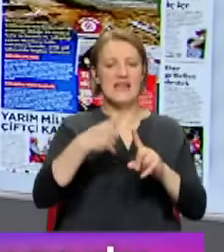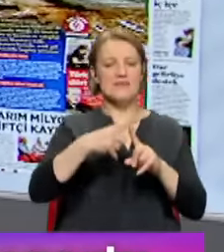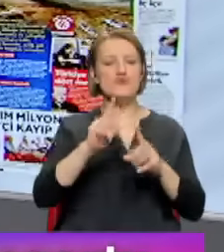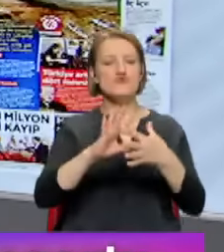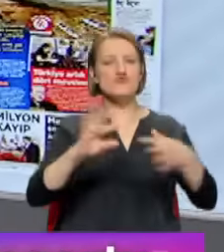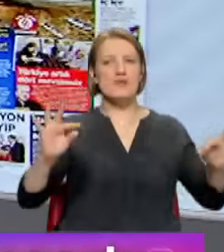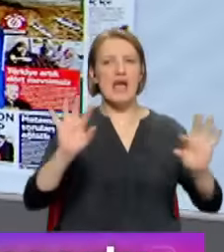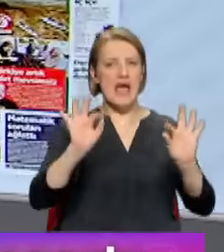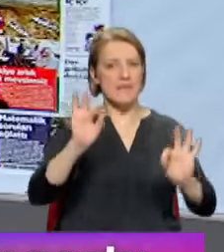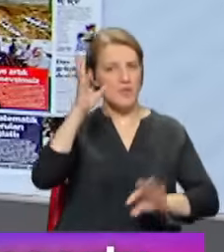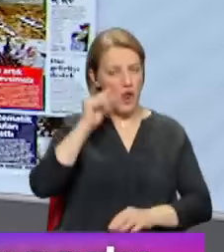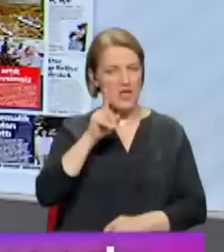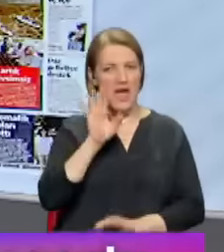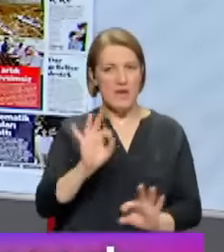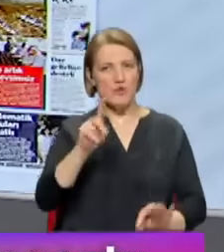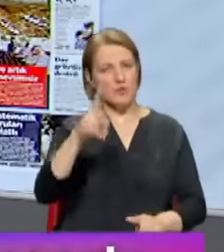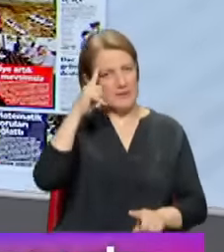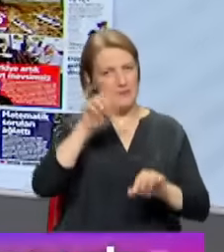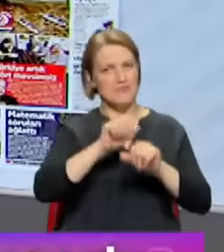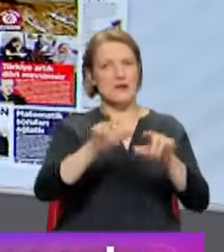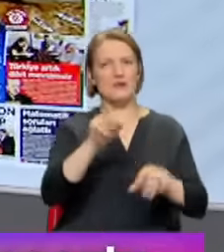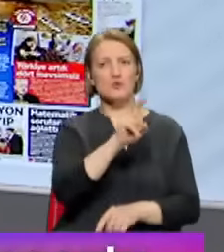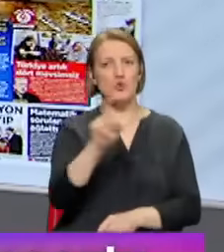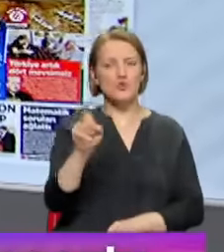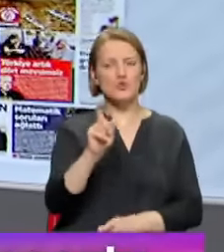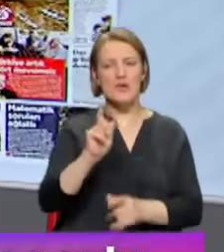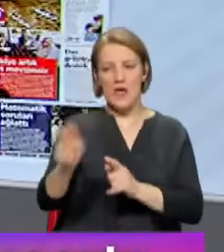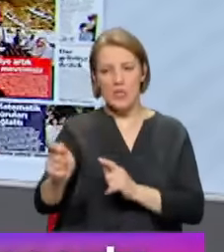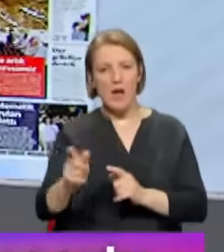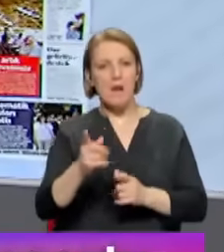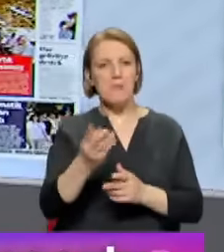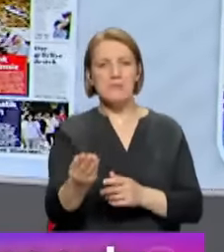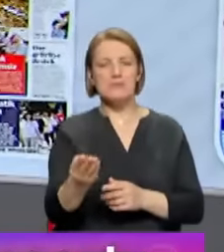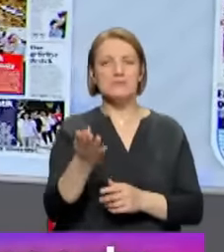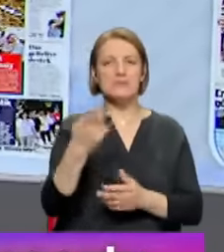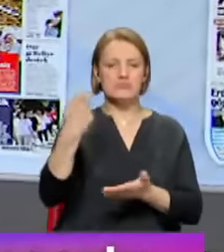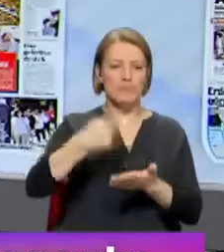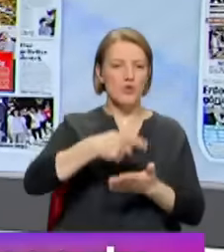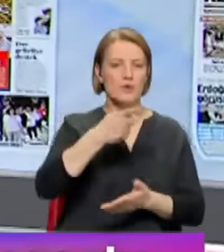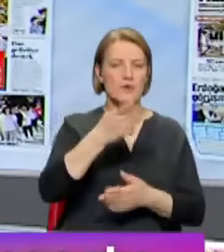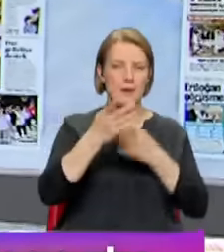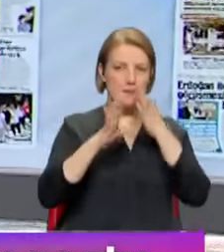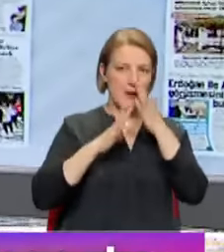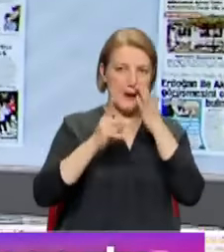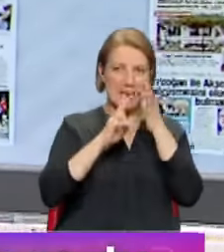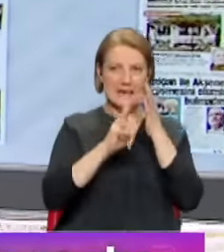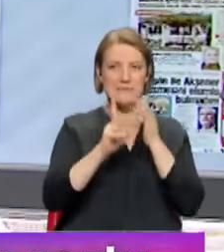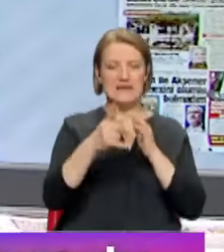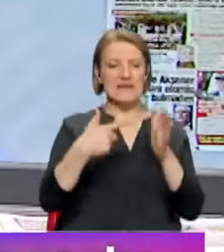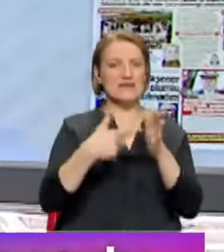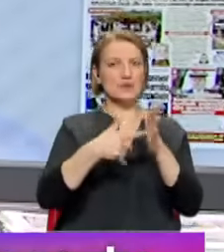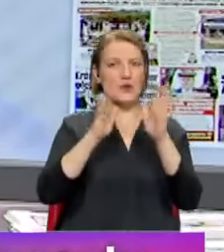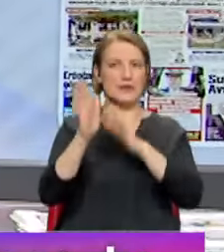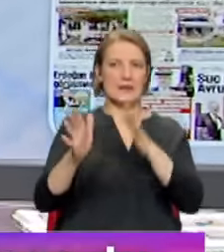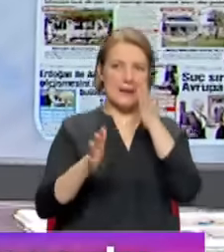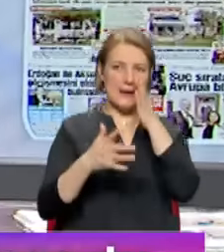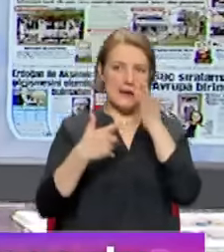cümlesini hemen öğreneceğim ve onun da bilgisini paylaşacağım. 900 lira yatan var, 1800 lira yatan var. Onu bir netleştirelim. Sonra sizleri bir Kadıköy'e